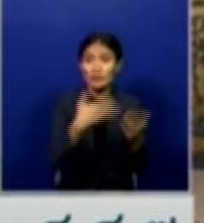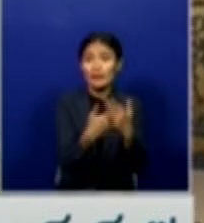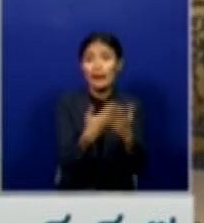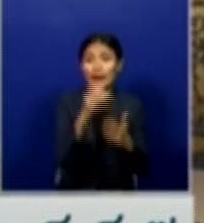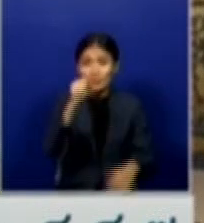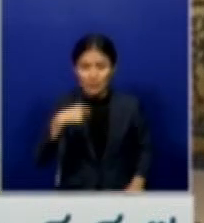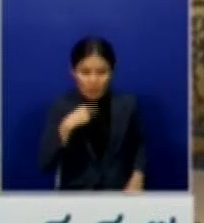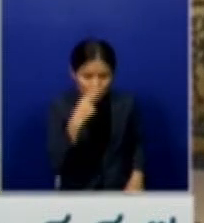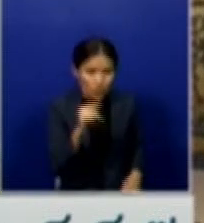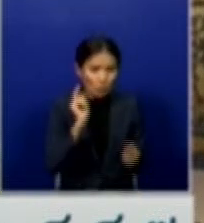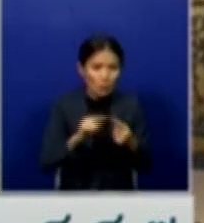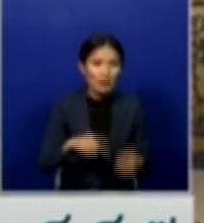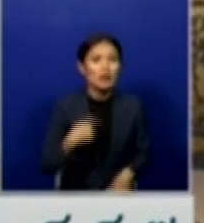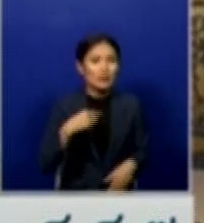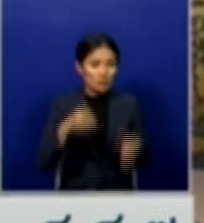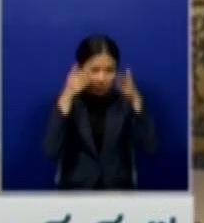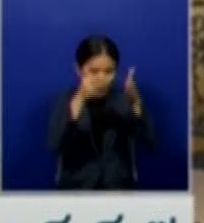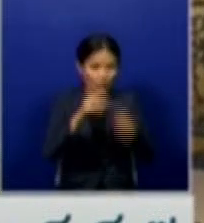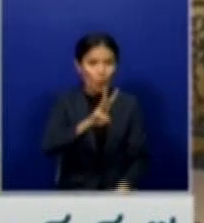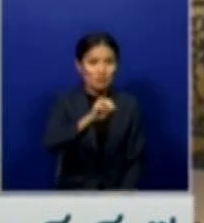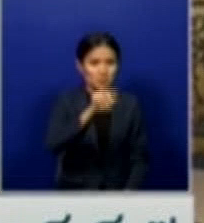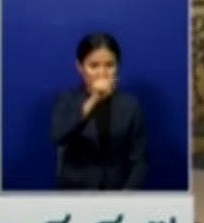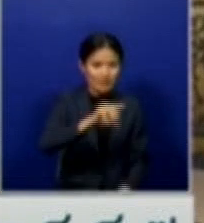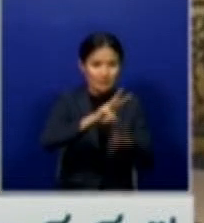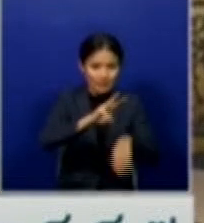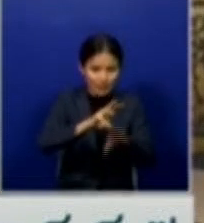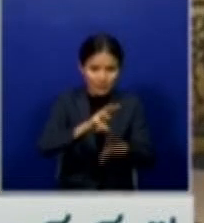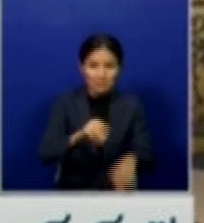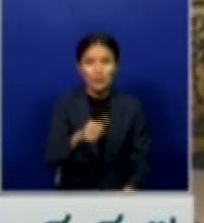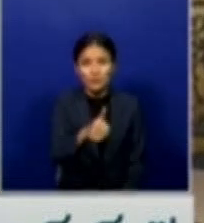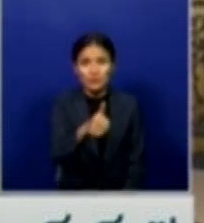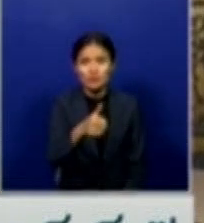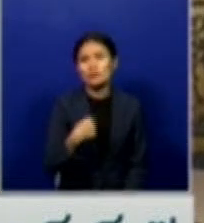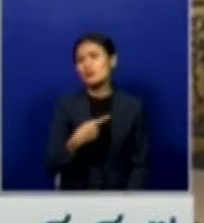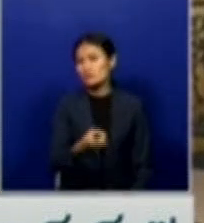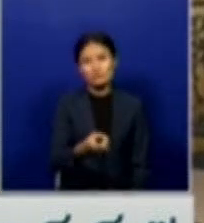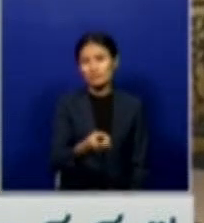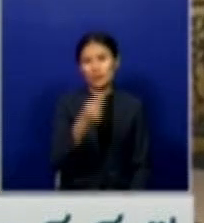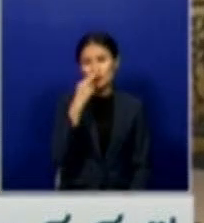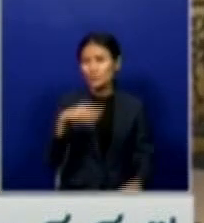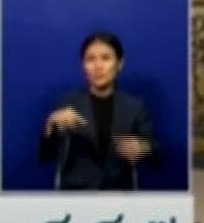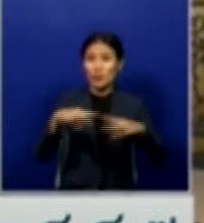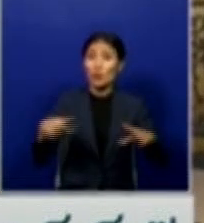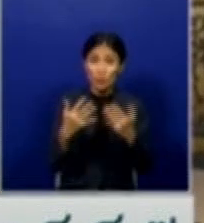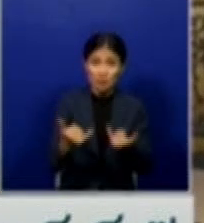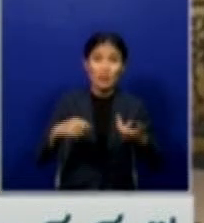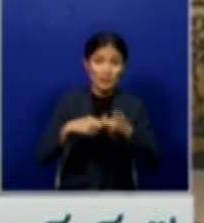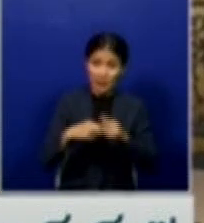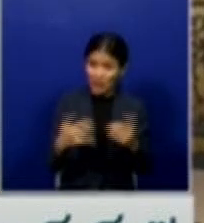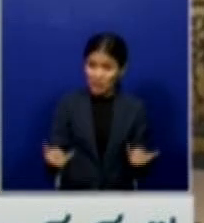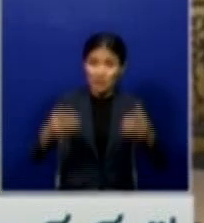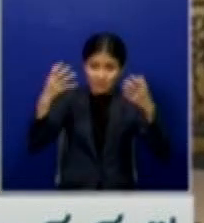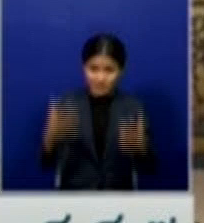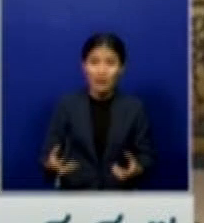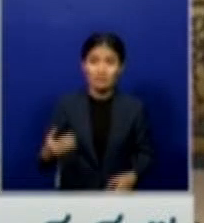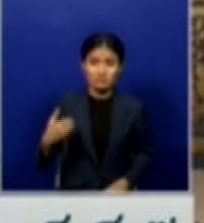มไว้ที่ 60% ก็ดีแล้วนะครับอย่างที่ผมกล่าวนะครับว่าวิกฤตครั้งนี้นะครับรุนแรงมากและนี่เป็นเพียง